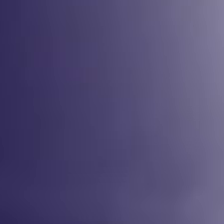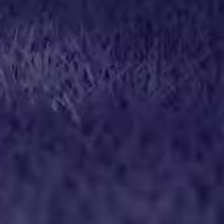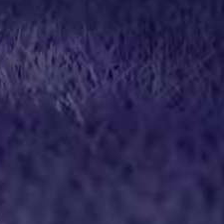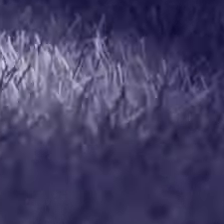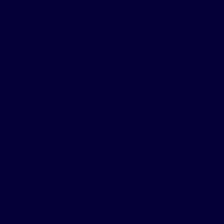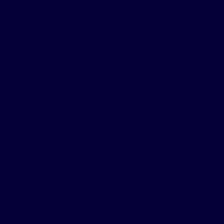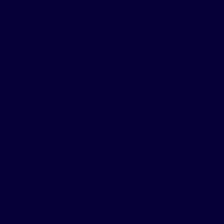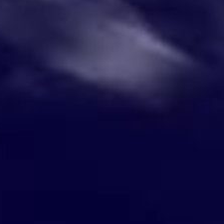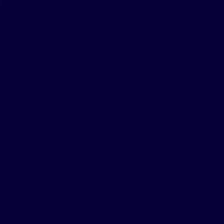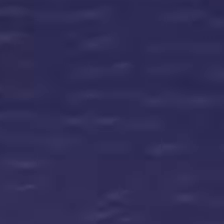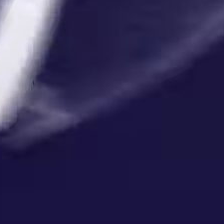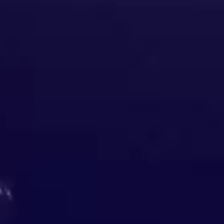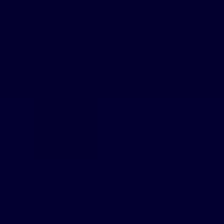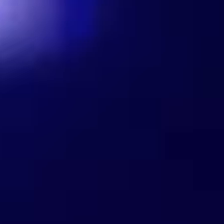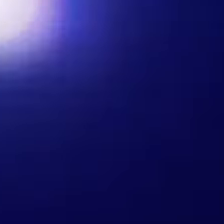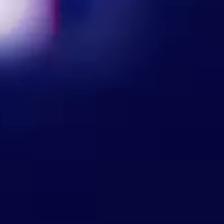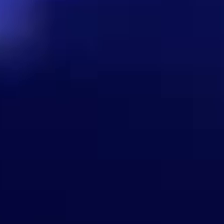საქართველოს.